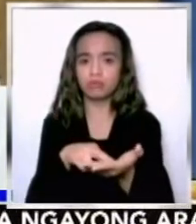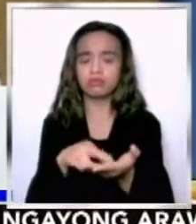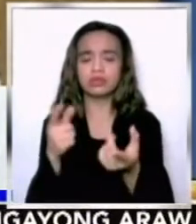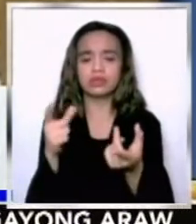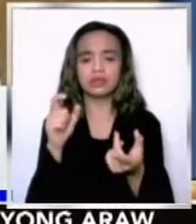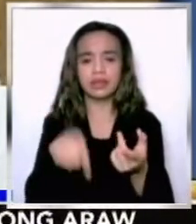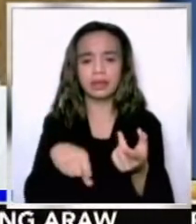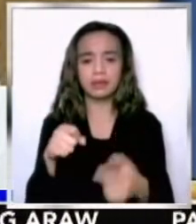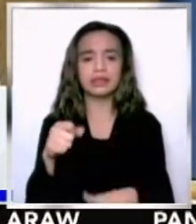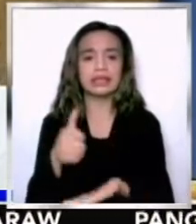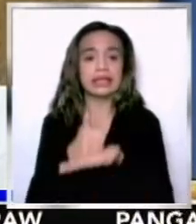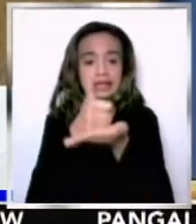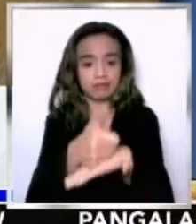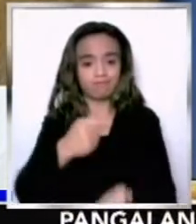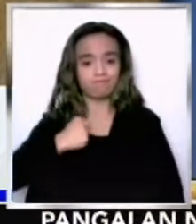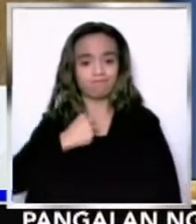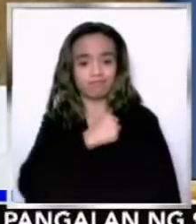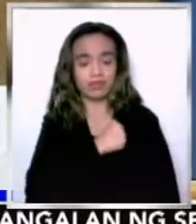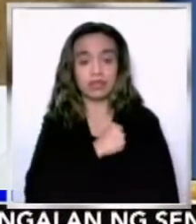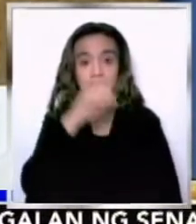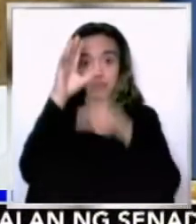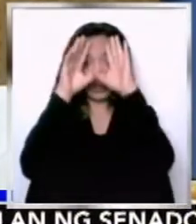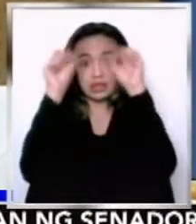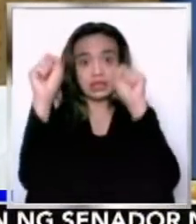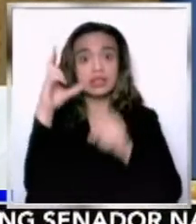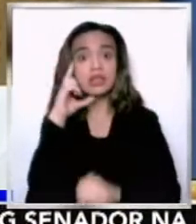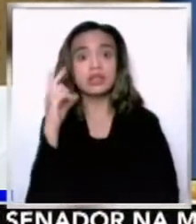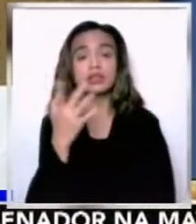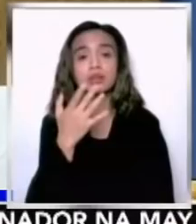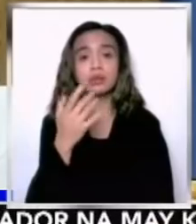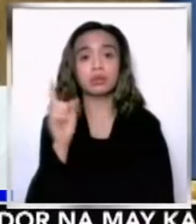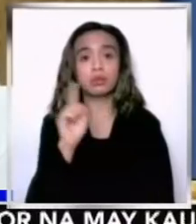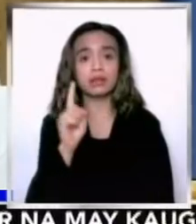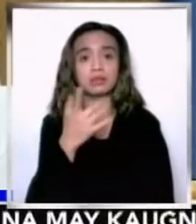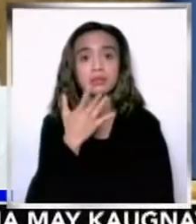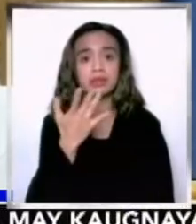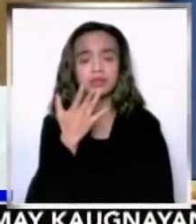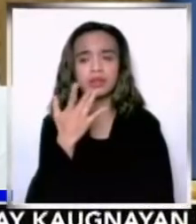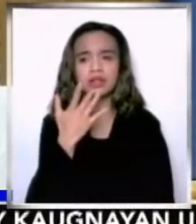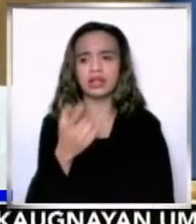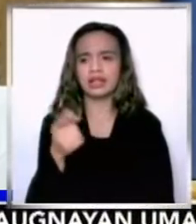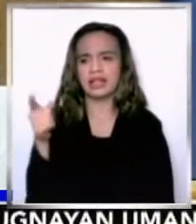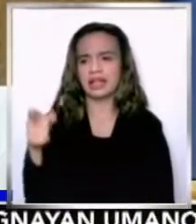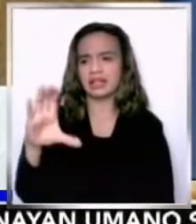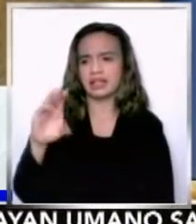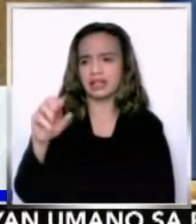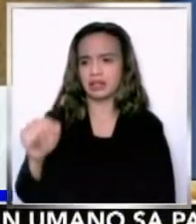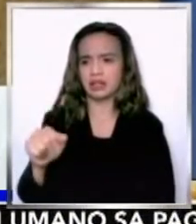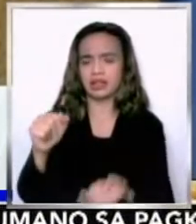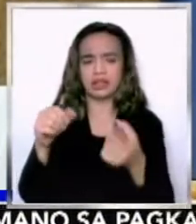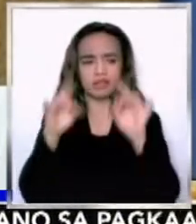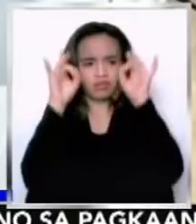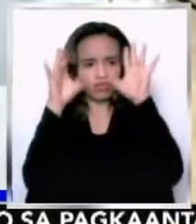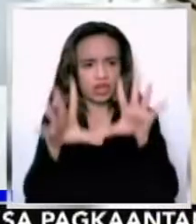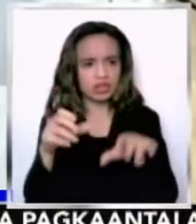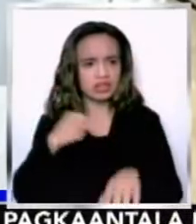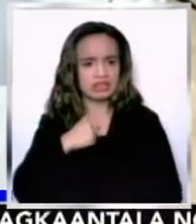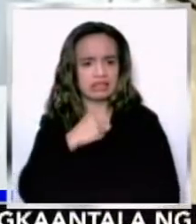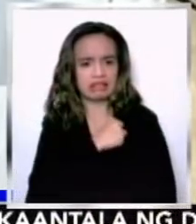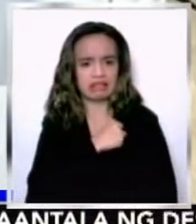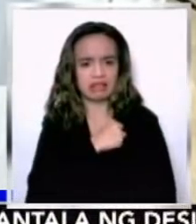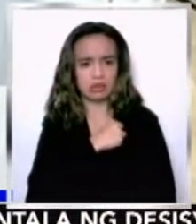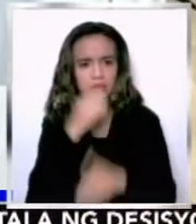ang issue, pinili ni Pangulong Duterte na i-discredit ang Commission on Audit, takutin ang Senado at mga senador at bawalan dumalo sa